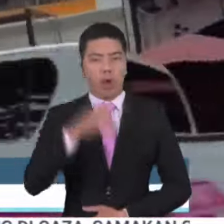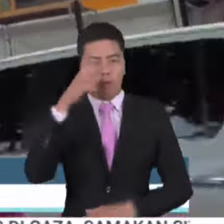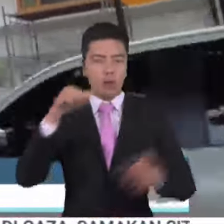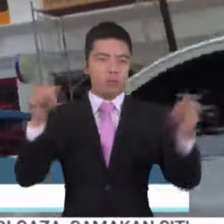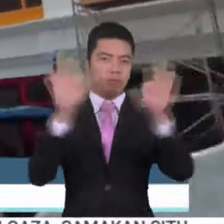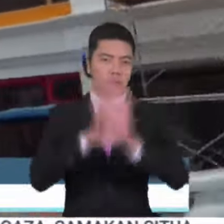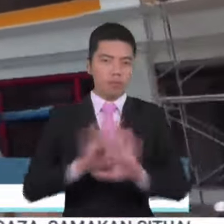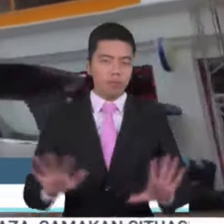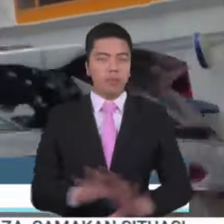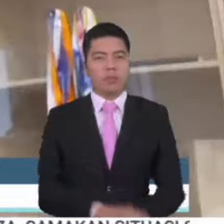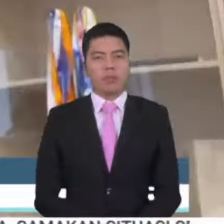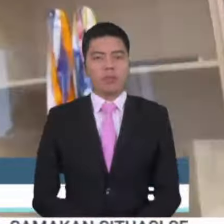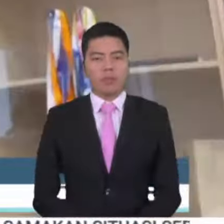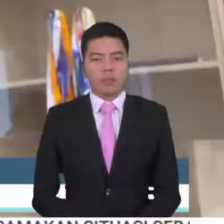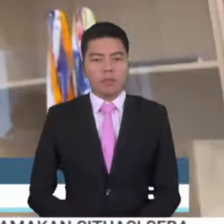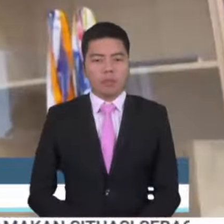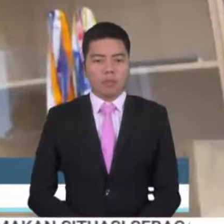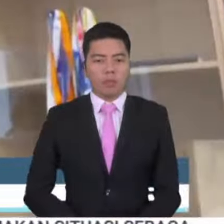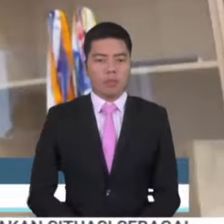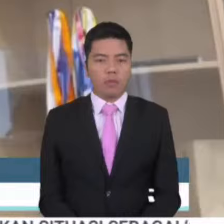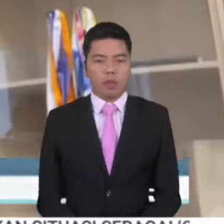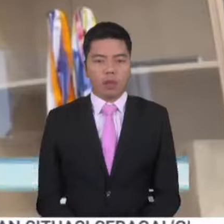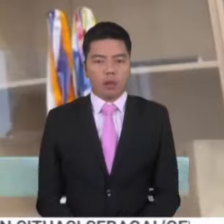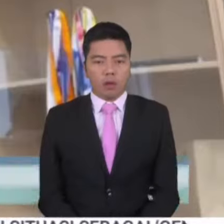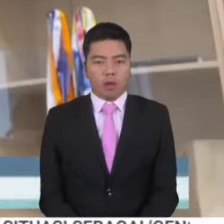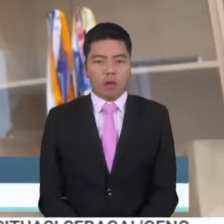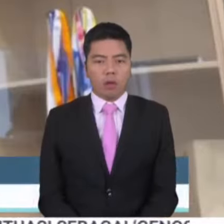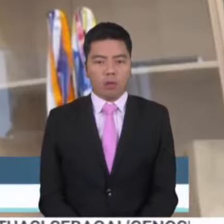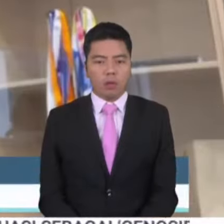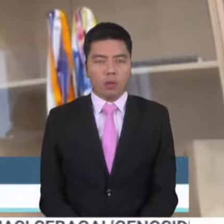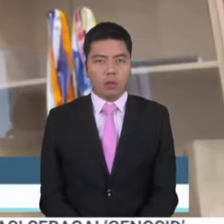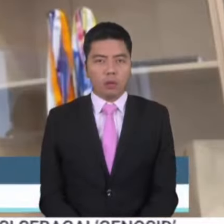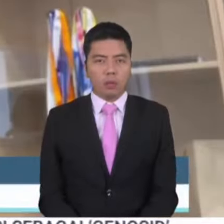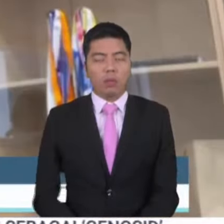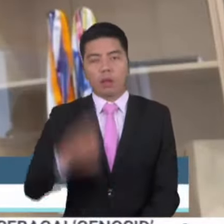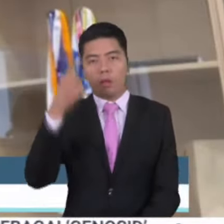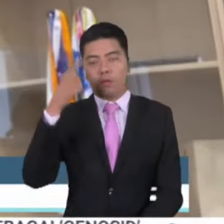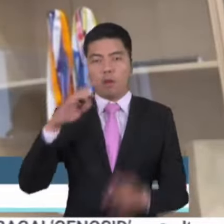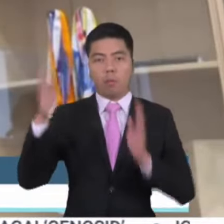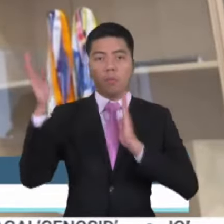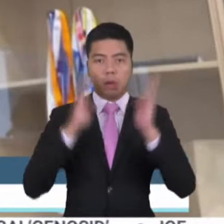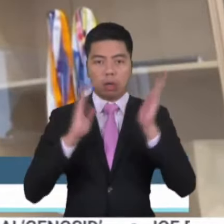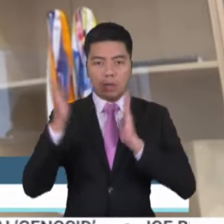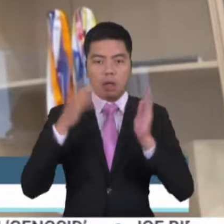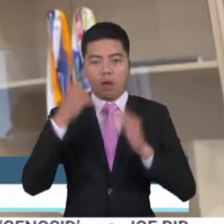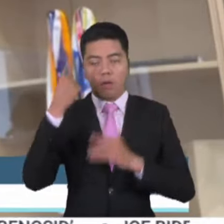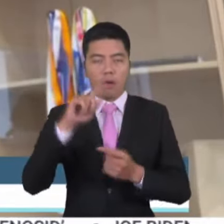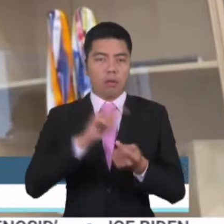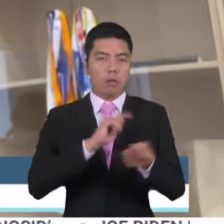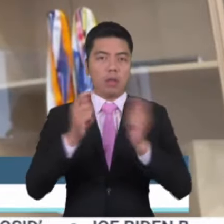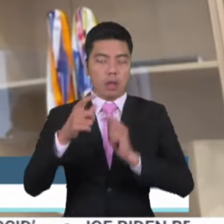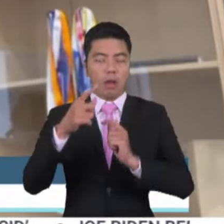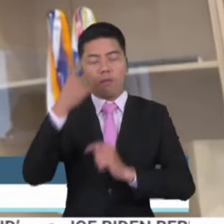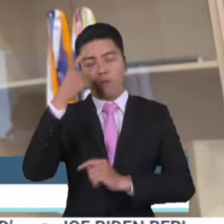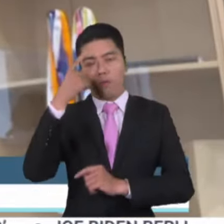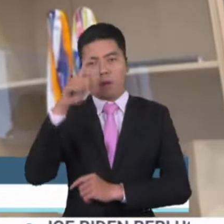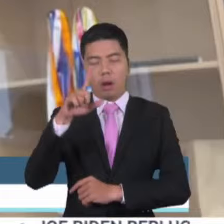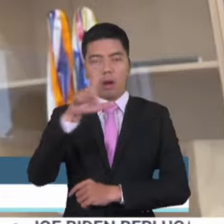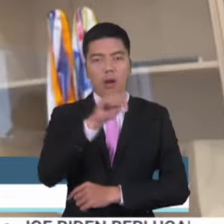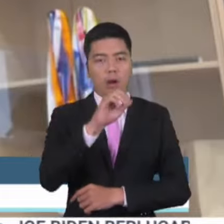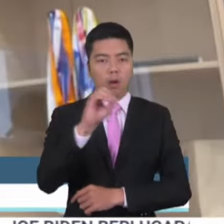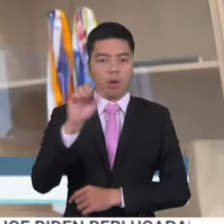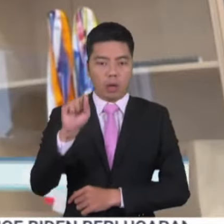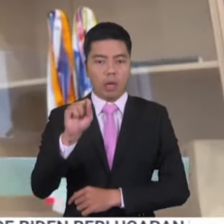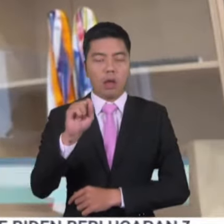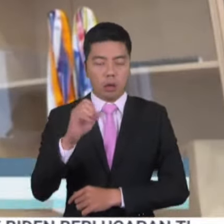ASEAN. Sebagai contoh, Malaysia boleh mengimport tenaga hidro dari Laos, tenaga